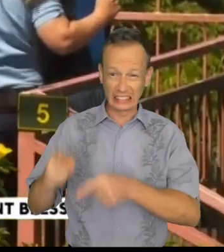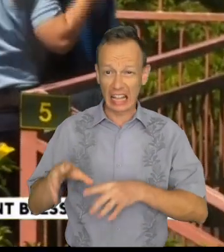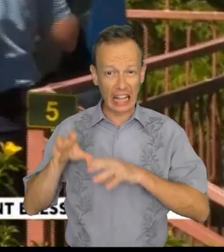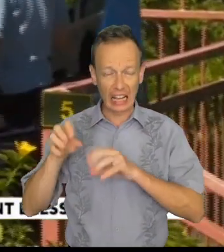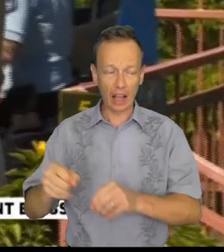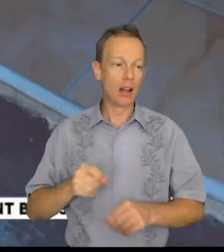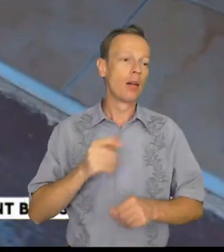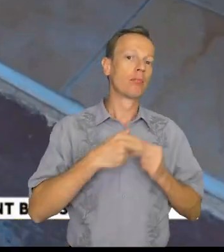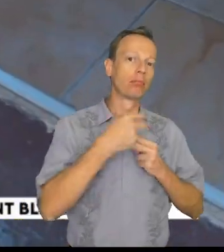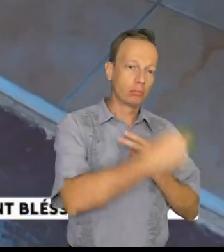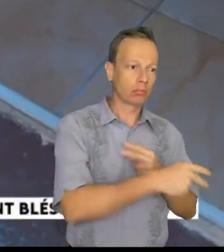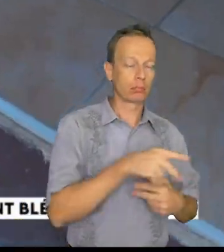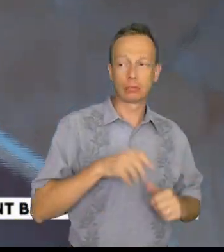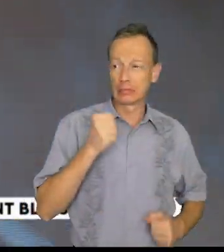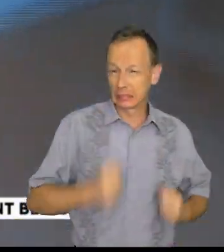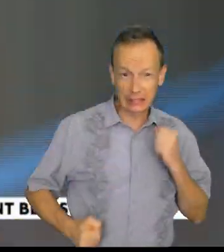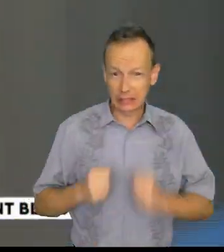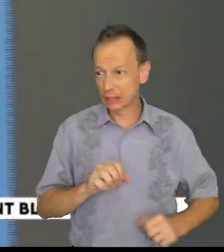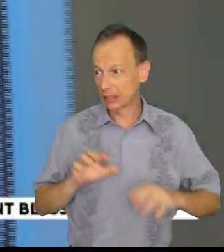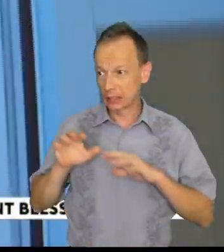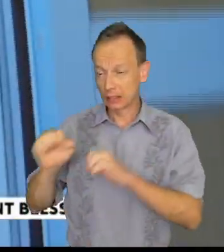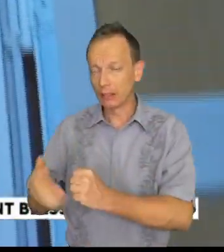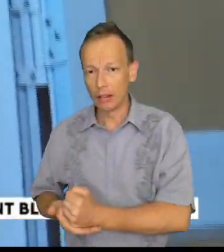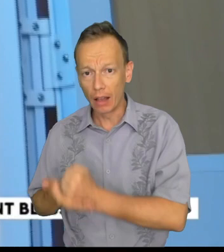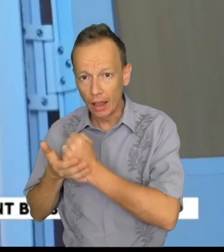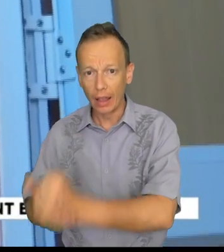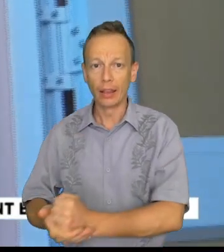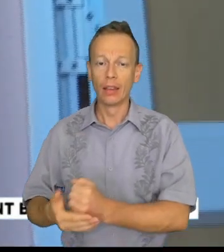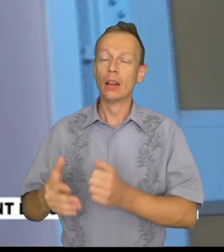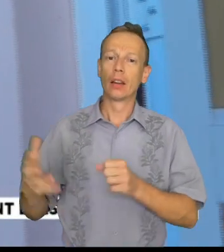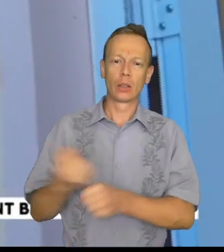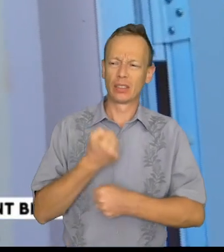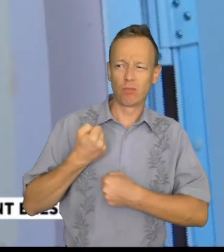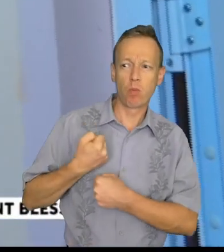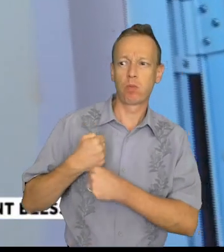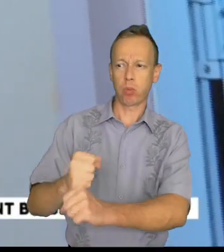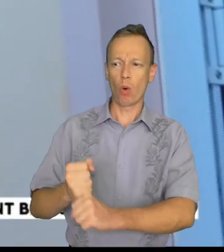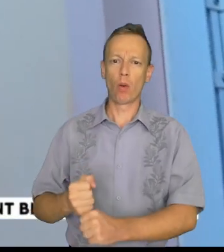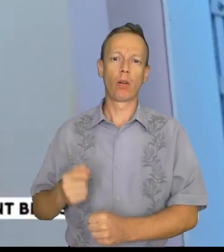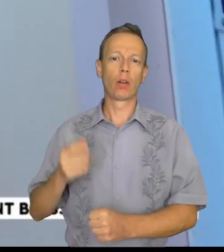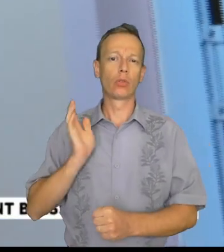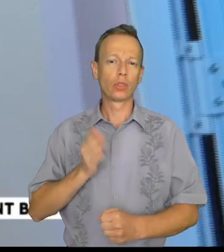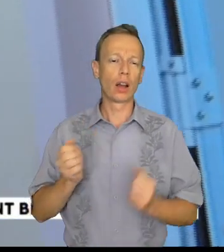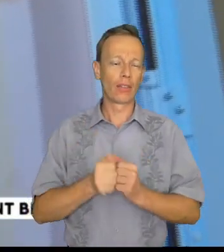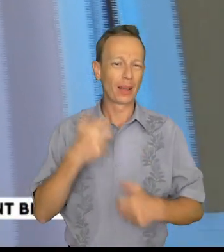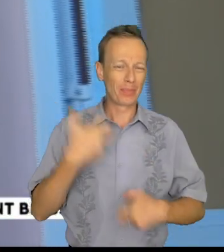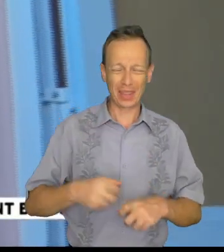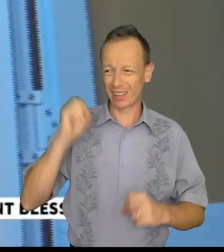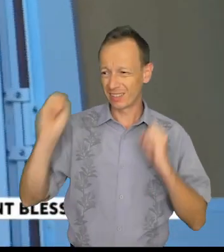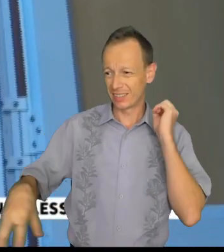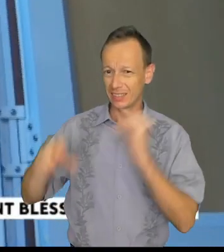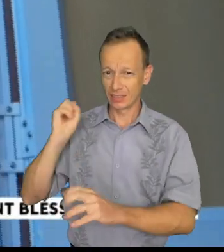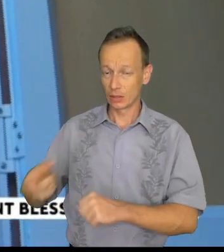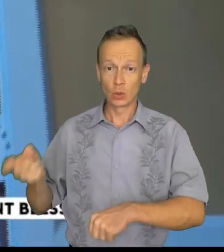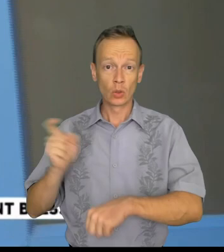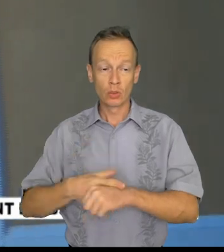leur porter secours. Il a réussi à éloigner les animaux par des jets de pierre. Ce dernier a immédiatement contacté les